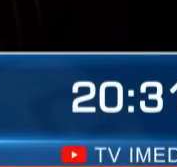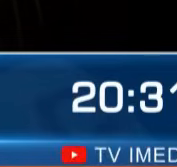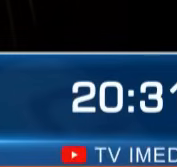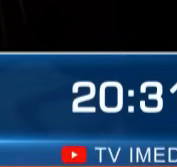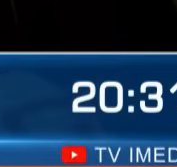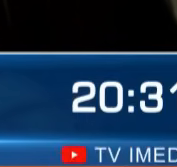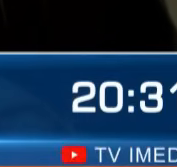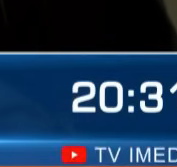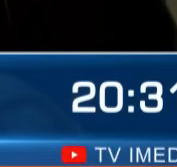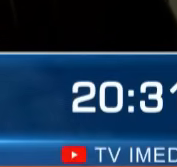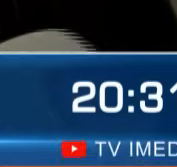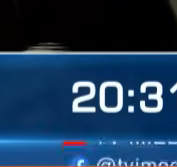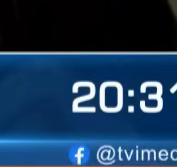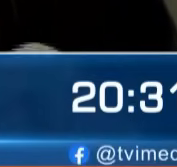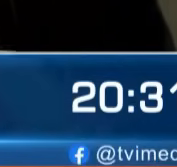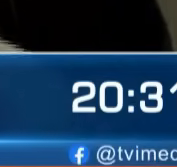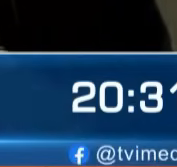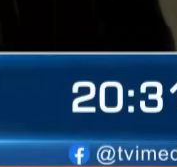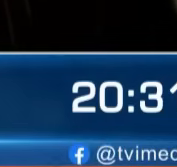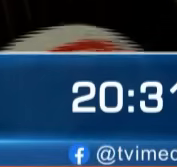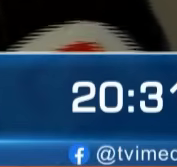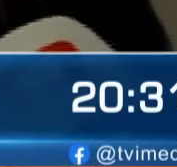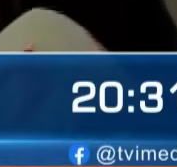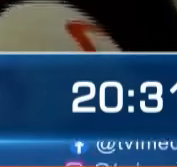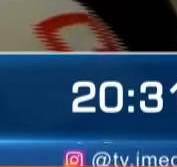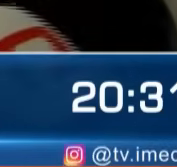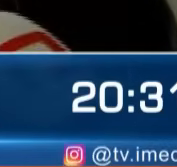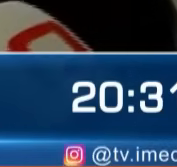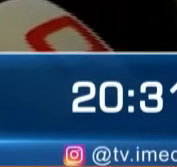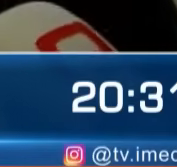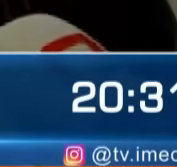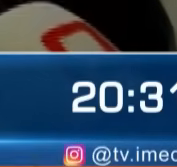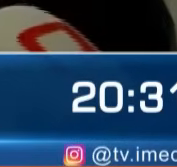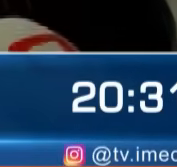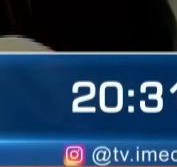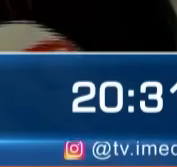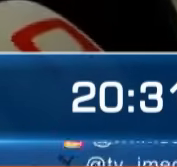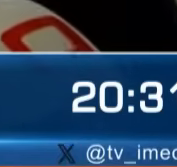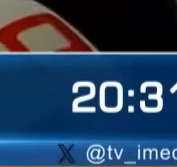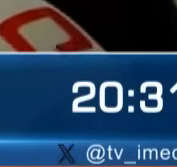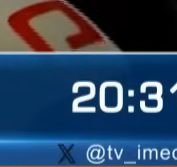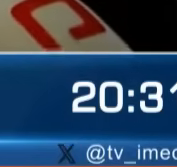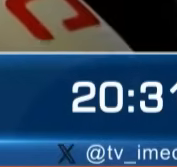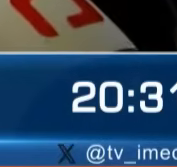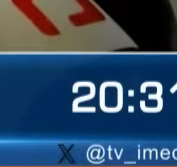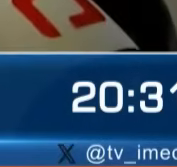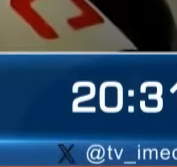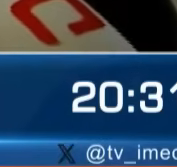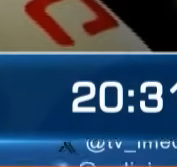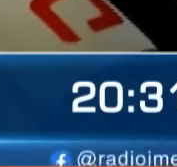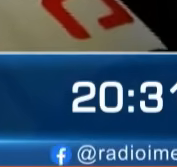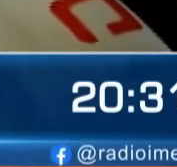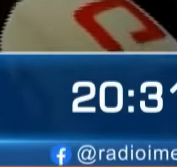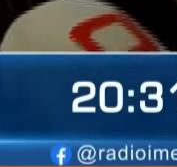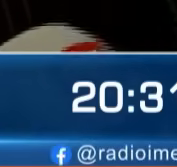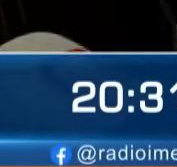მაქსიმალურს გააკეთებენ იმის ის რომ საქართველოს გადადგას წინ ნაბიჯი რათა გახდეს თანამედროვე აყვავებული ქვეყანა სადაც არ არის სიღარიბე ან